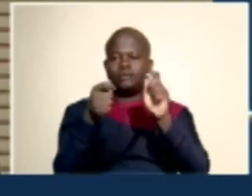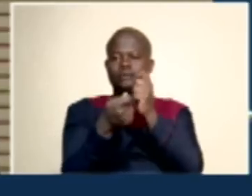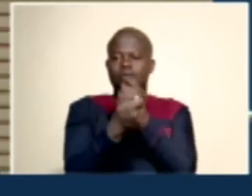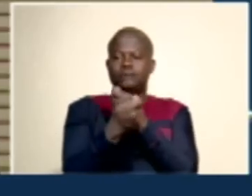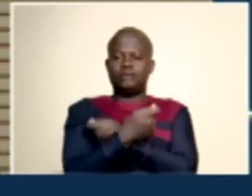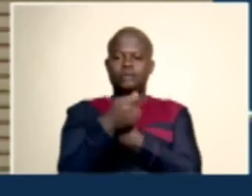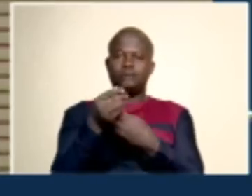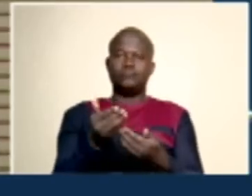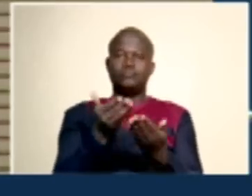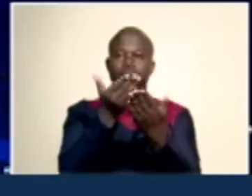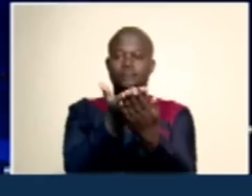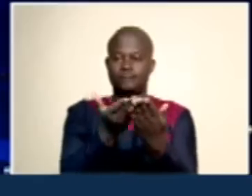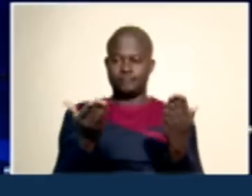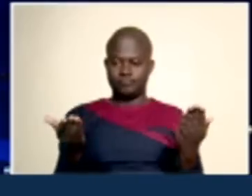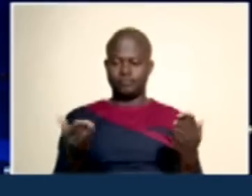ivugururwa mwagejejweho